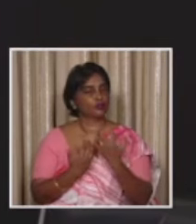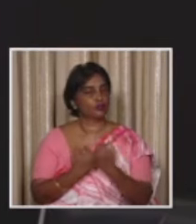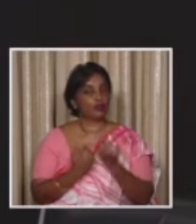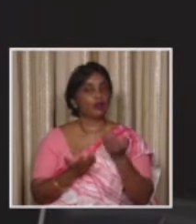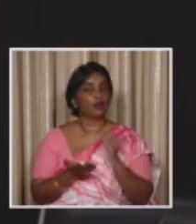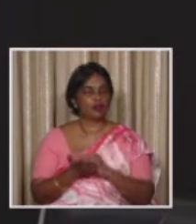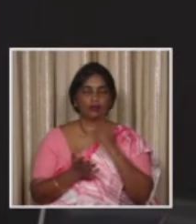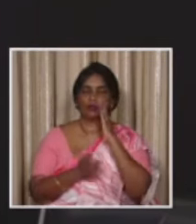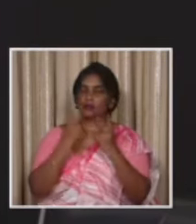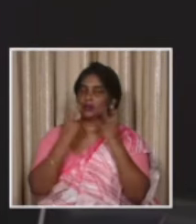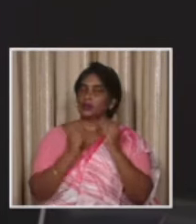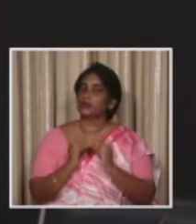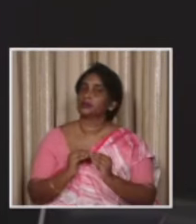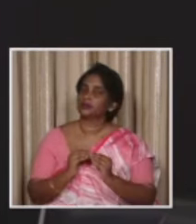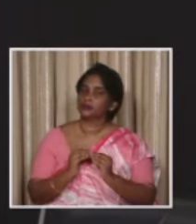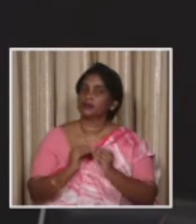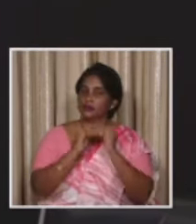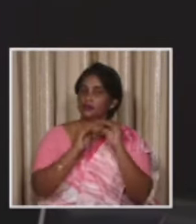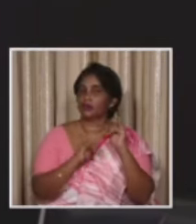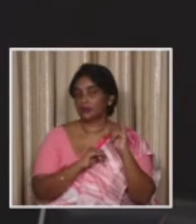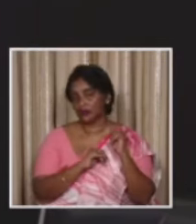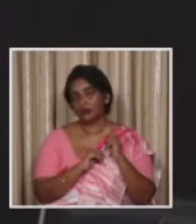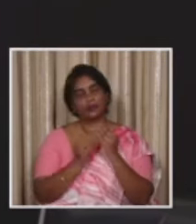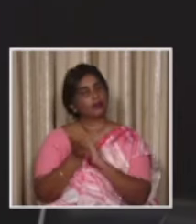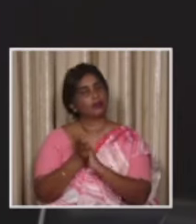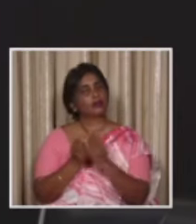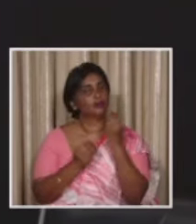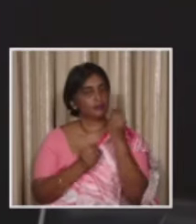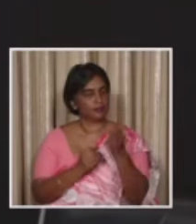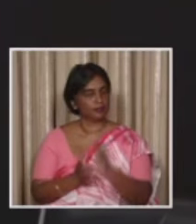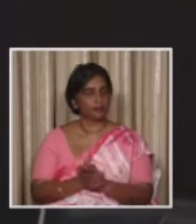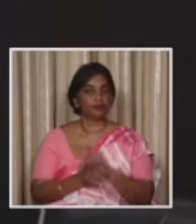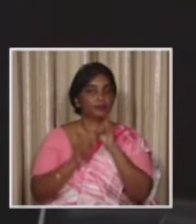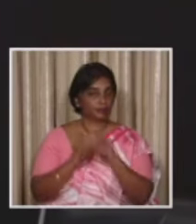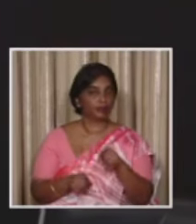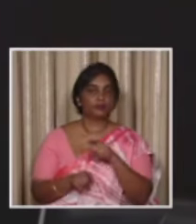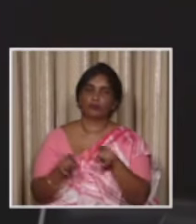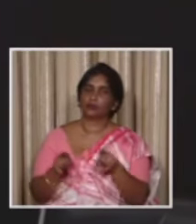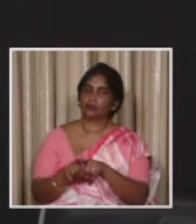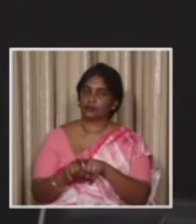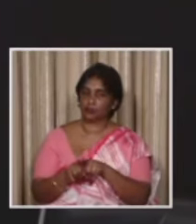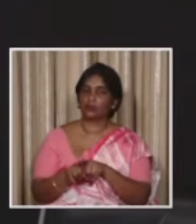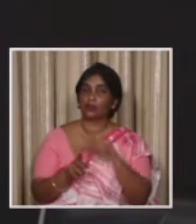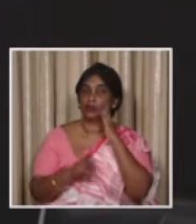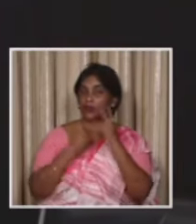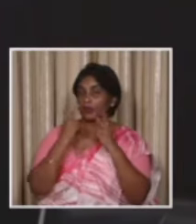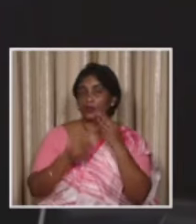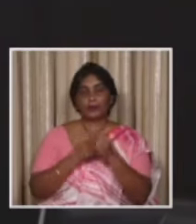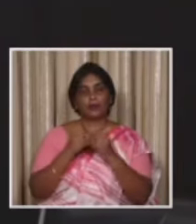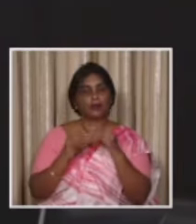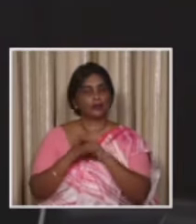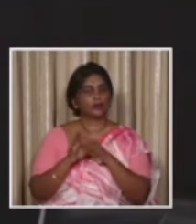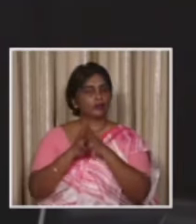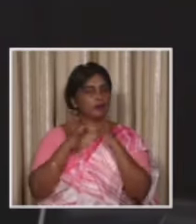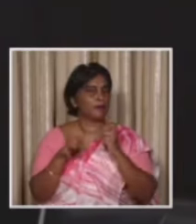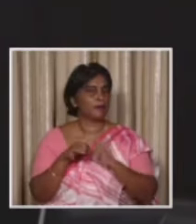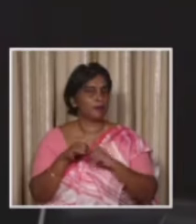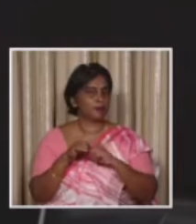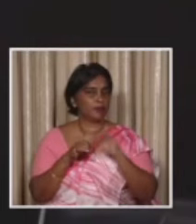නැවත සංචාරක කර්මාන්තයට යම් සහනයක් ලබා දෙන්න. ඒ වගේම සංචාරක ව්‍යාපාරවල තිබ්බ ලොකුම ප්‍රශ්නේ